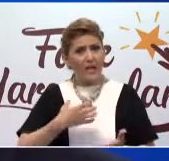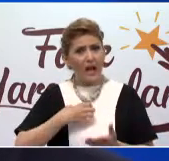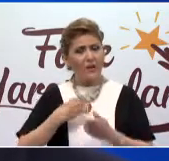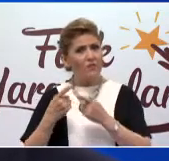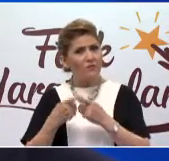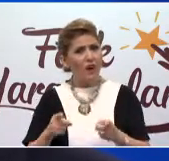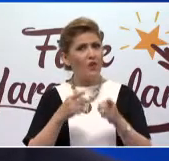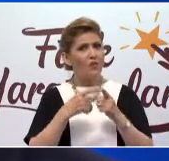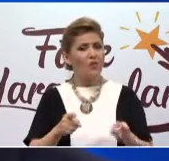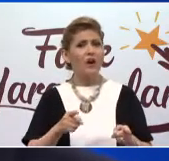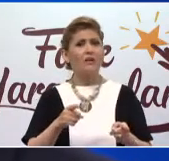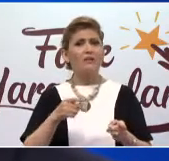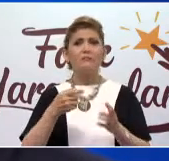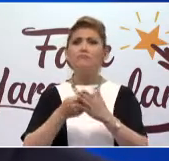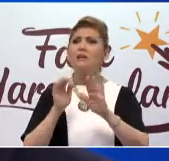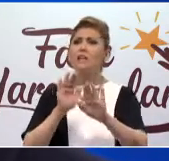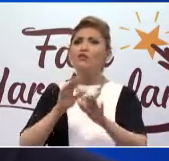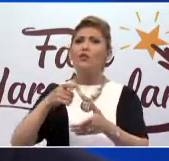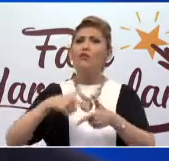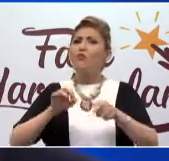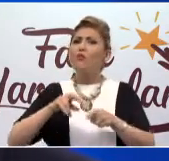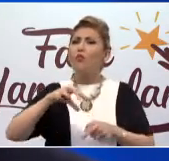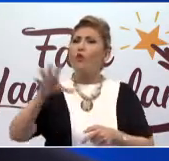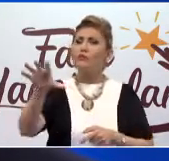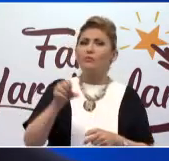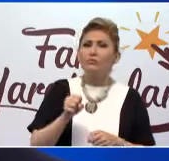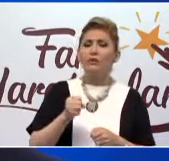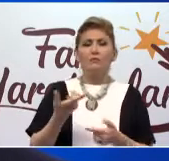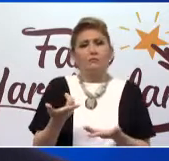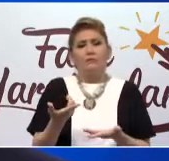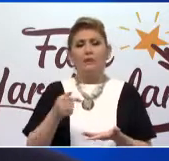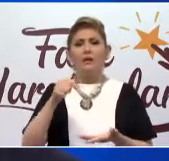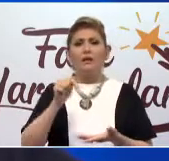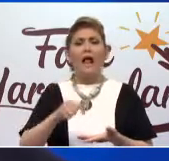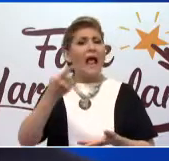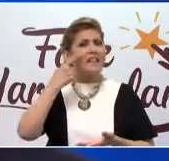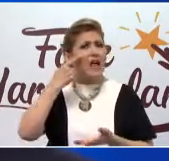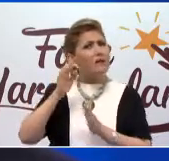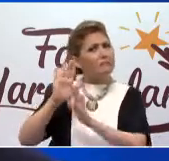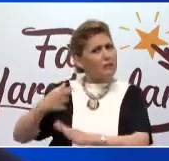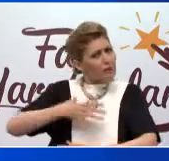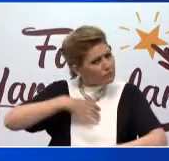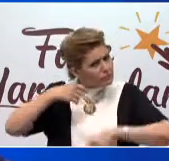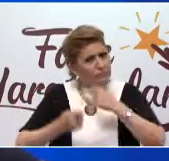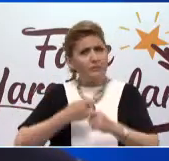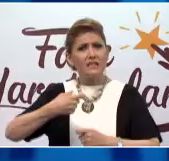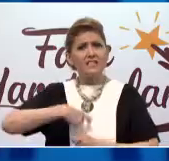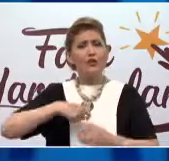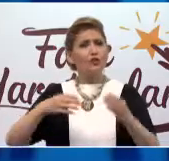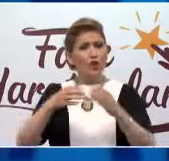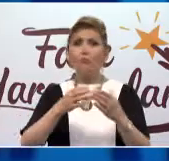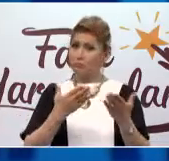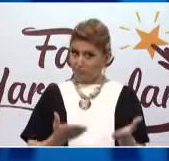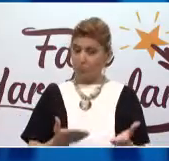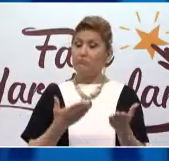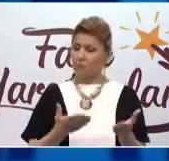fonlardan aldıkları teşviklerle hayata geçiriyorlar. Hatta kimi zaman devlete rağmen bir şeyler yapmayı başarıyorlar. Evet,